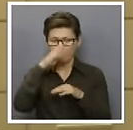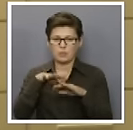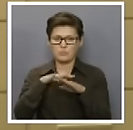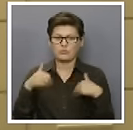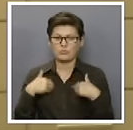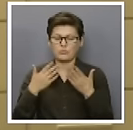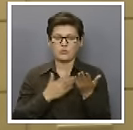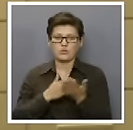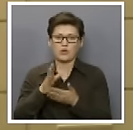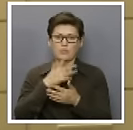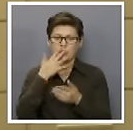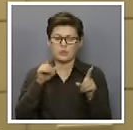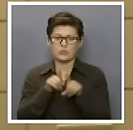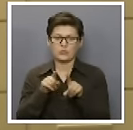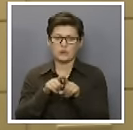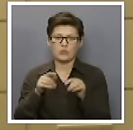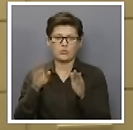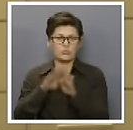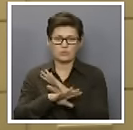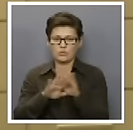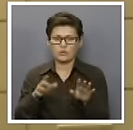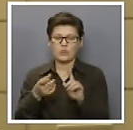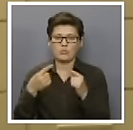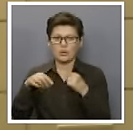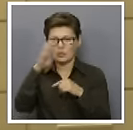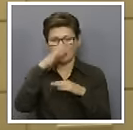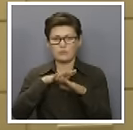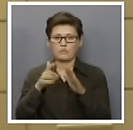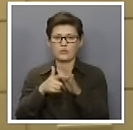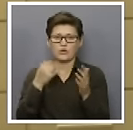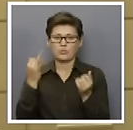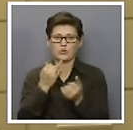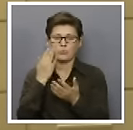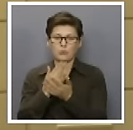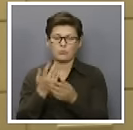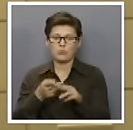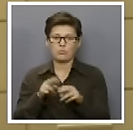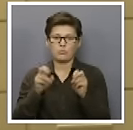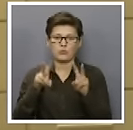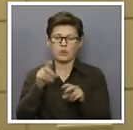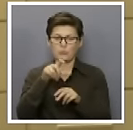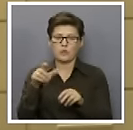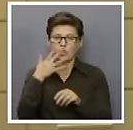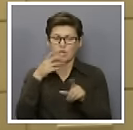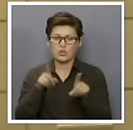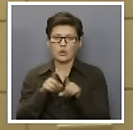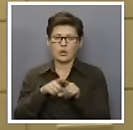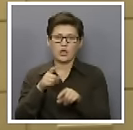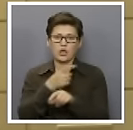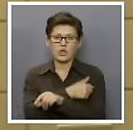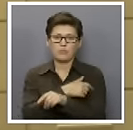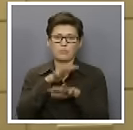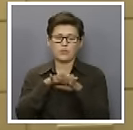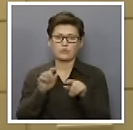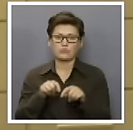ұсынылатын қызметтер шетелдегіден кем түспейді. Тіпті өзге елдің инвесторлары қызығушылық танытып отыр дейді мамандар. Шетелдіктер клиникалық база